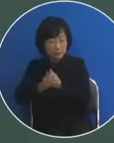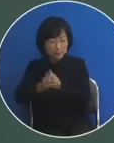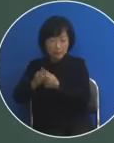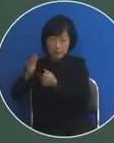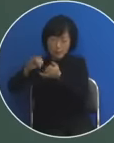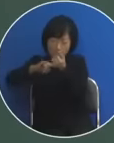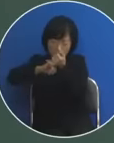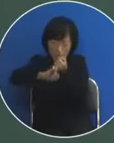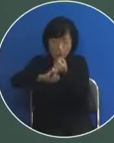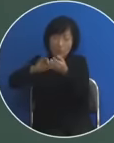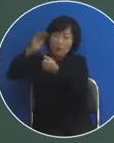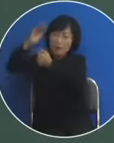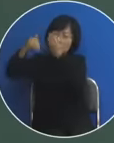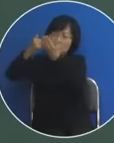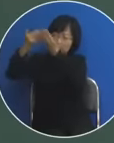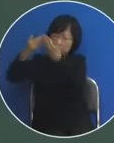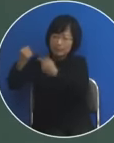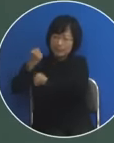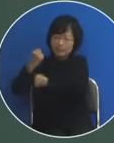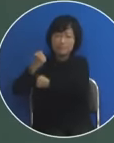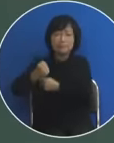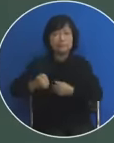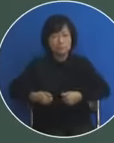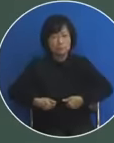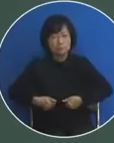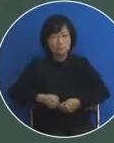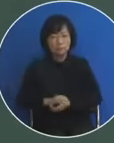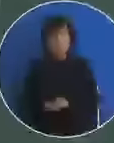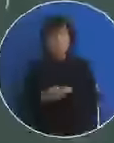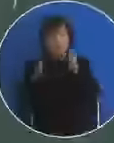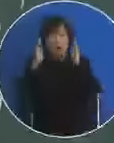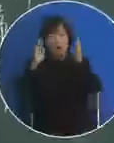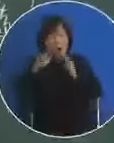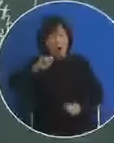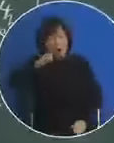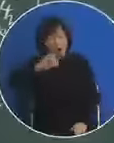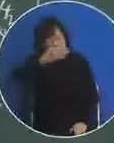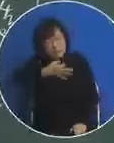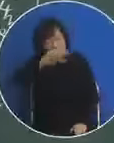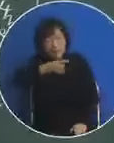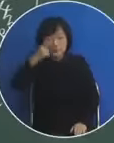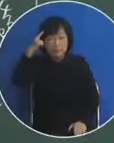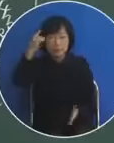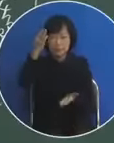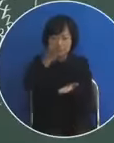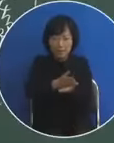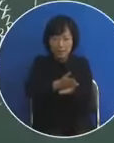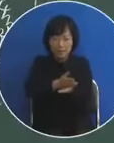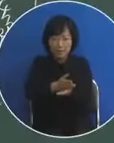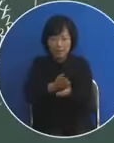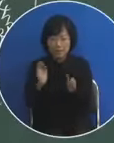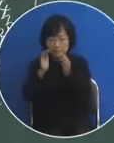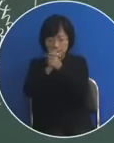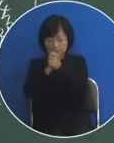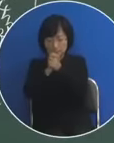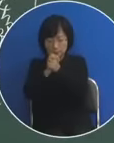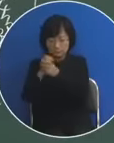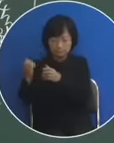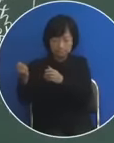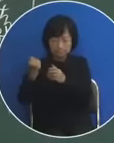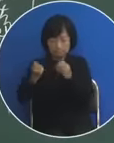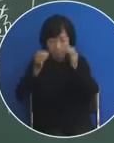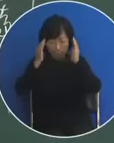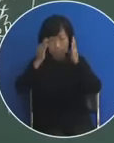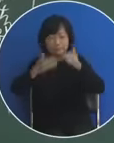in your junior and senior high years, and so really you have to receive God's power. 공부 어렵다 생각하면 안 돼요. 기도 속에서 찾아내야 돼요. Don't think that it's hard. Find it within prayer.